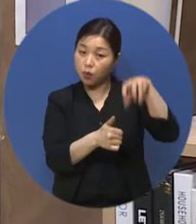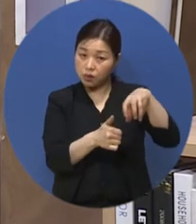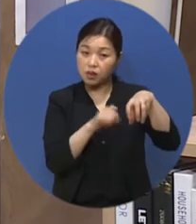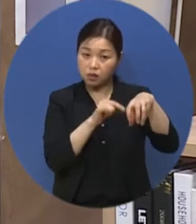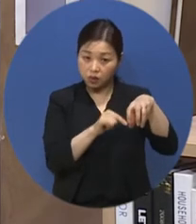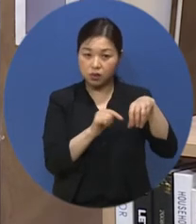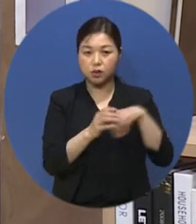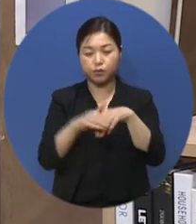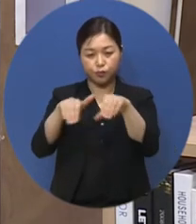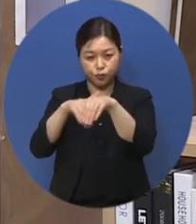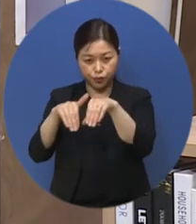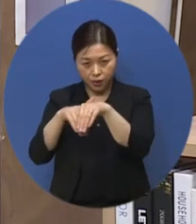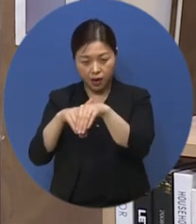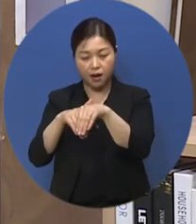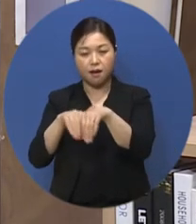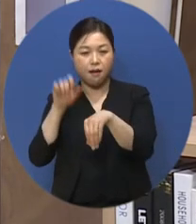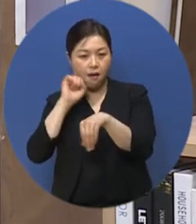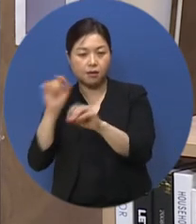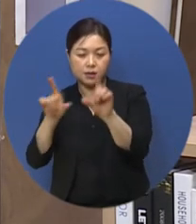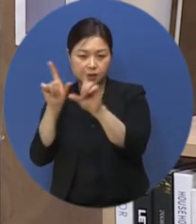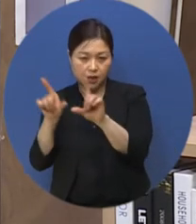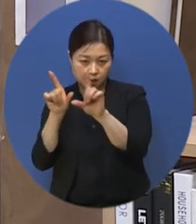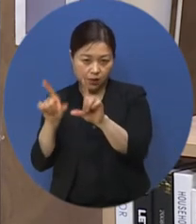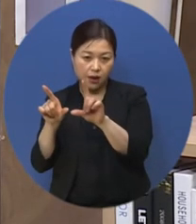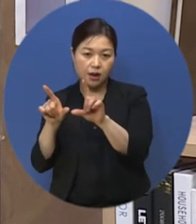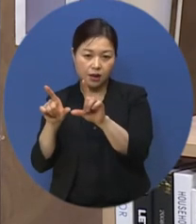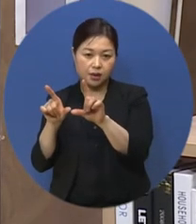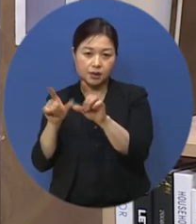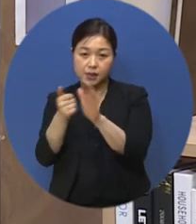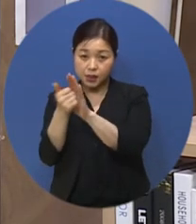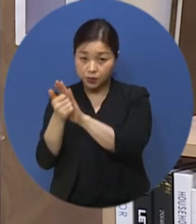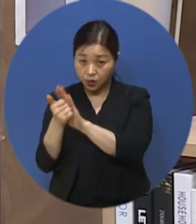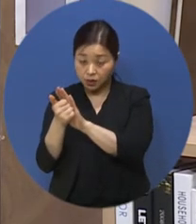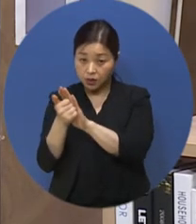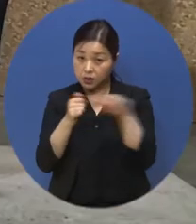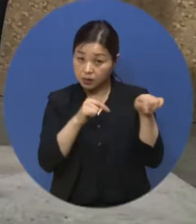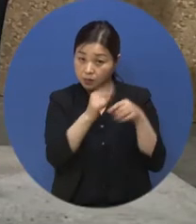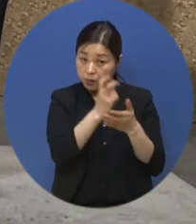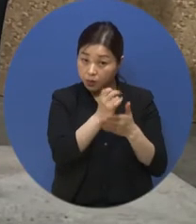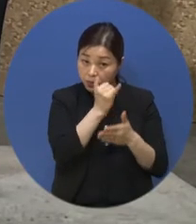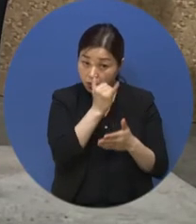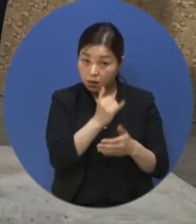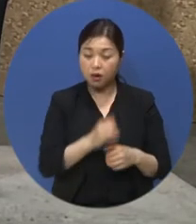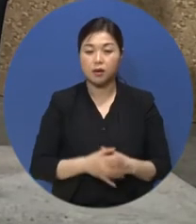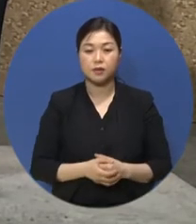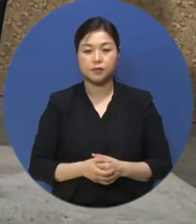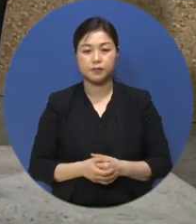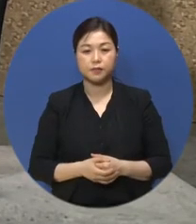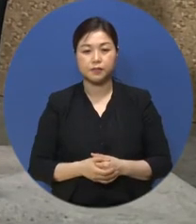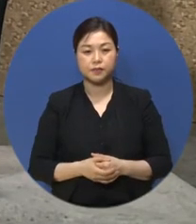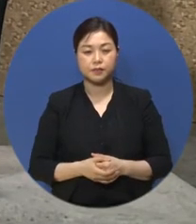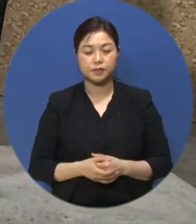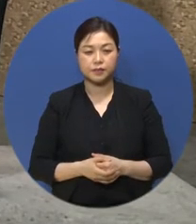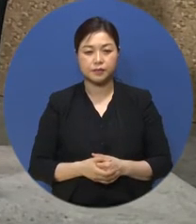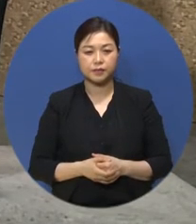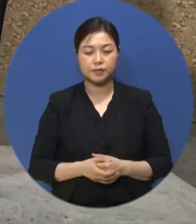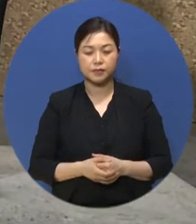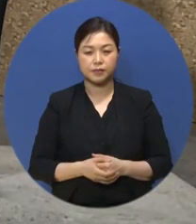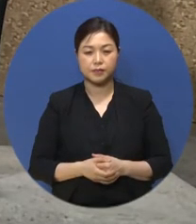또 여가 생활을 위해서도 지원하고 계시는 그런 정책이 있으신가요? 그러니까 이제 젊은 층의 틀이